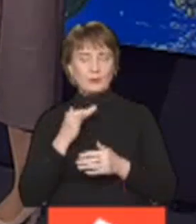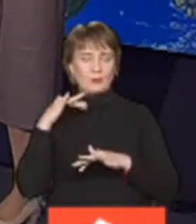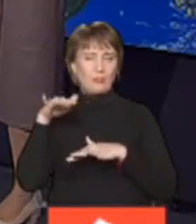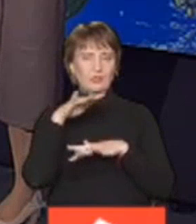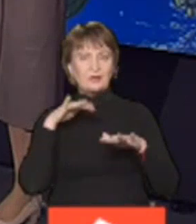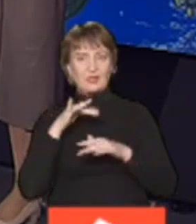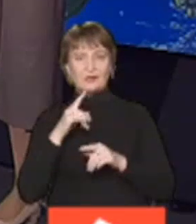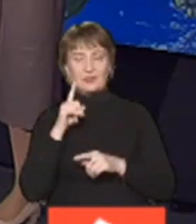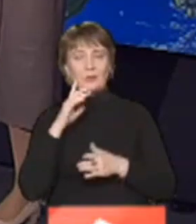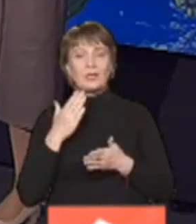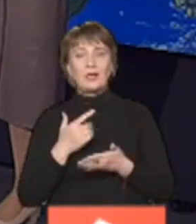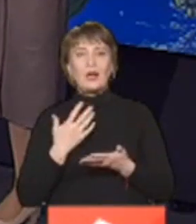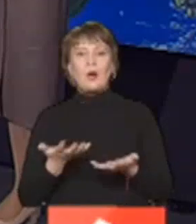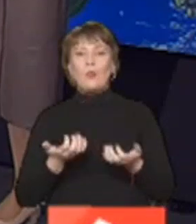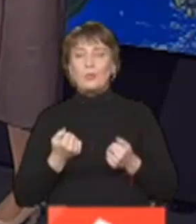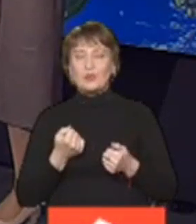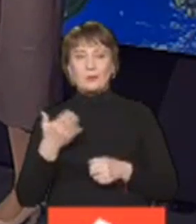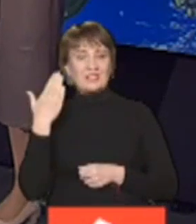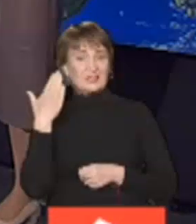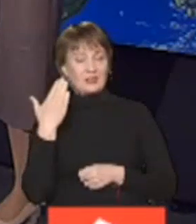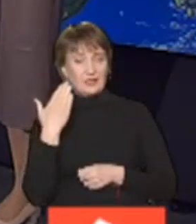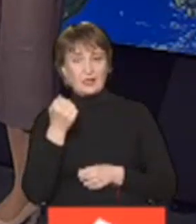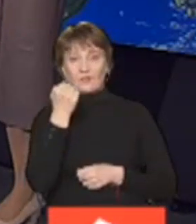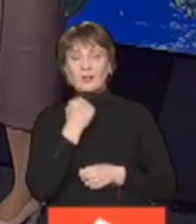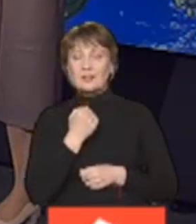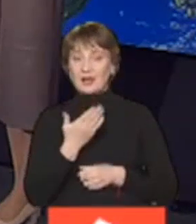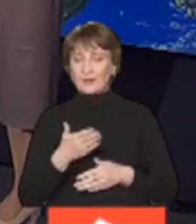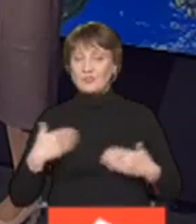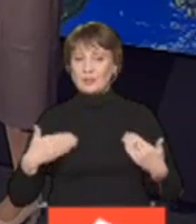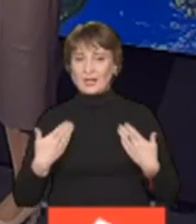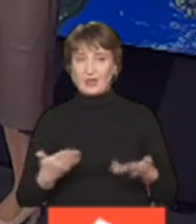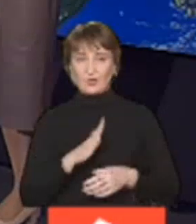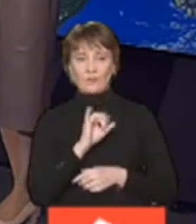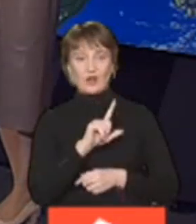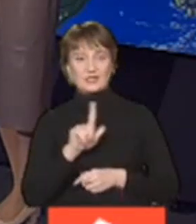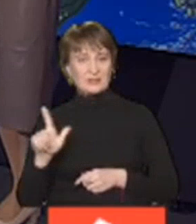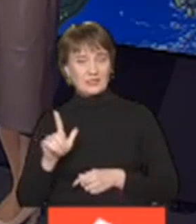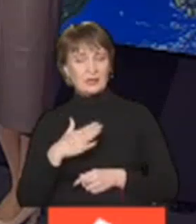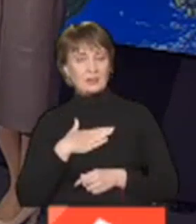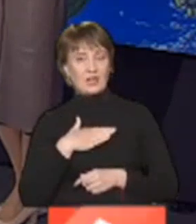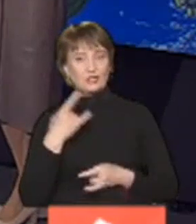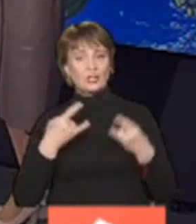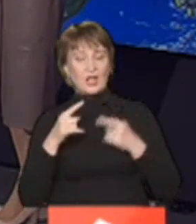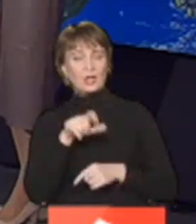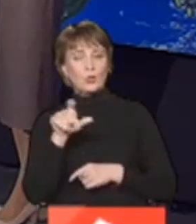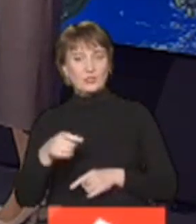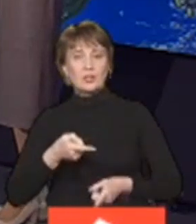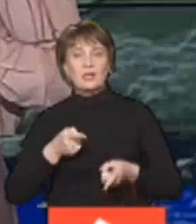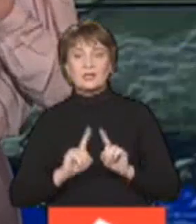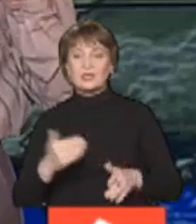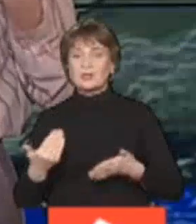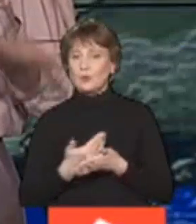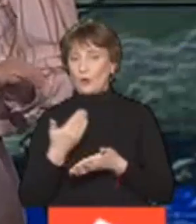беремо знання. Вітаю вас, Василь, вітаю Наталку, вітаю наші телеглядачі. Дійсно,